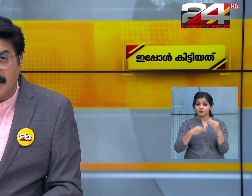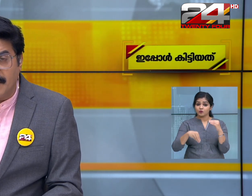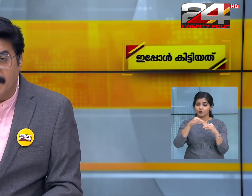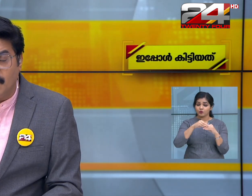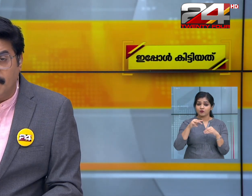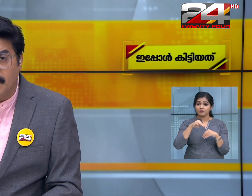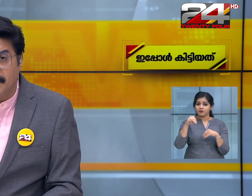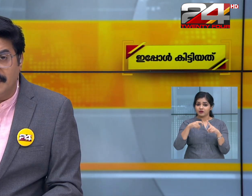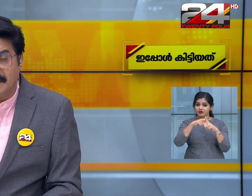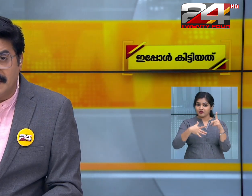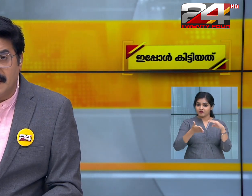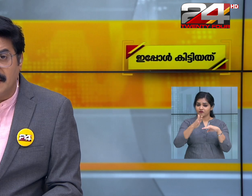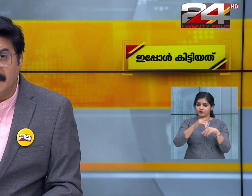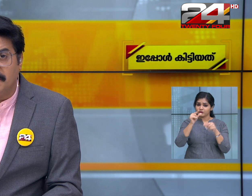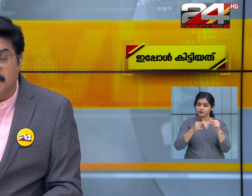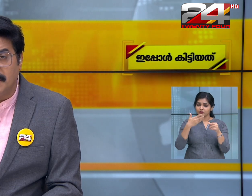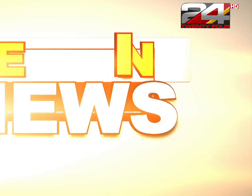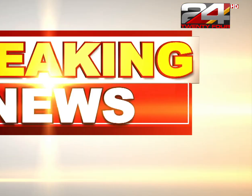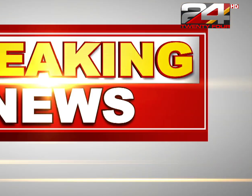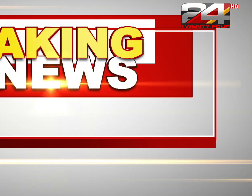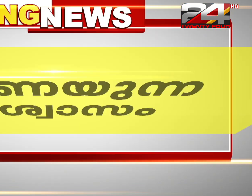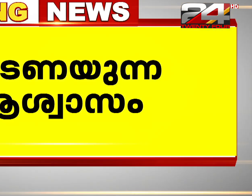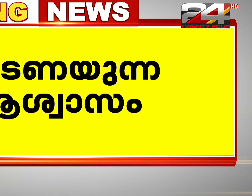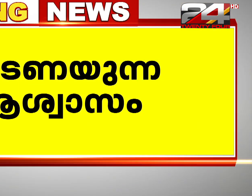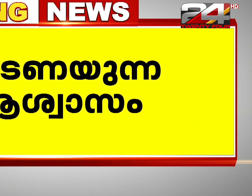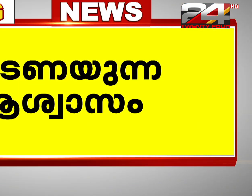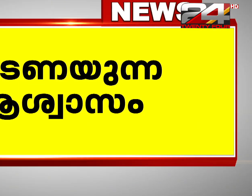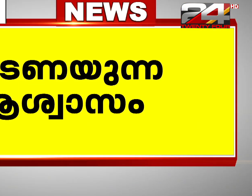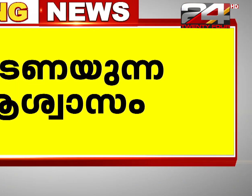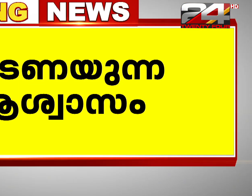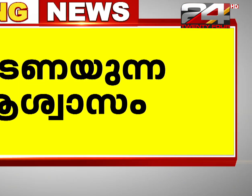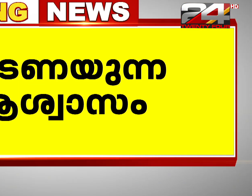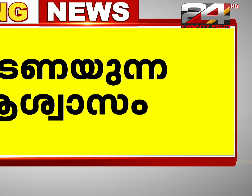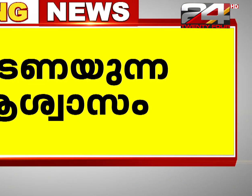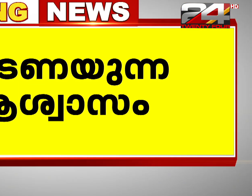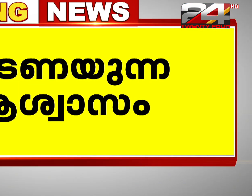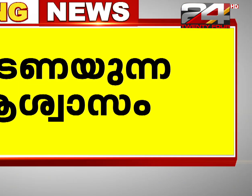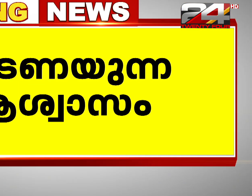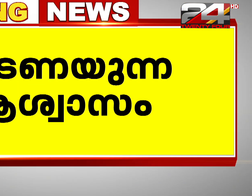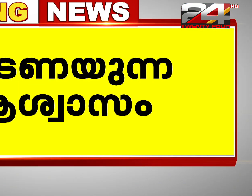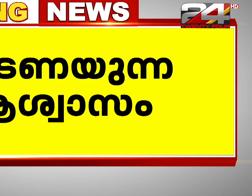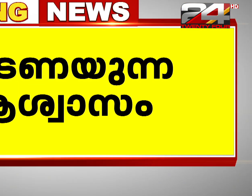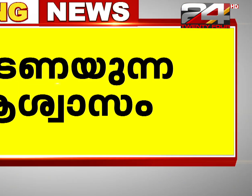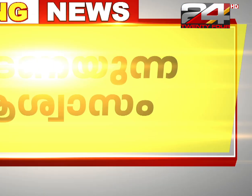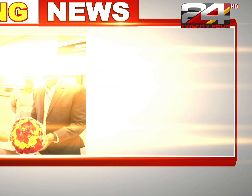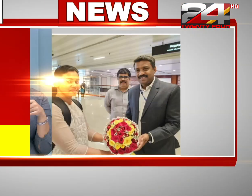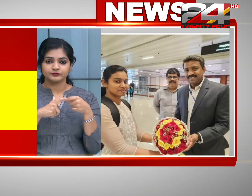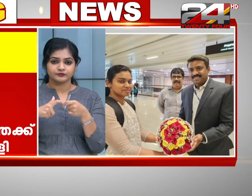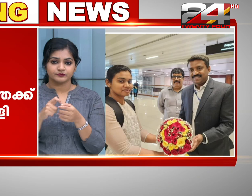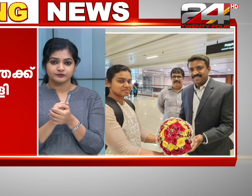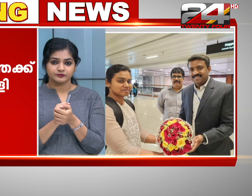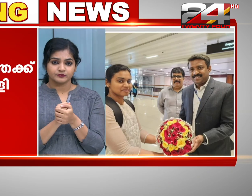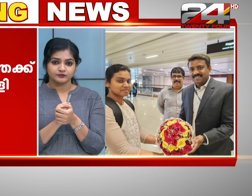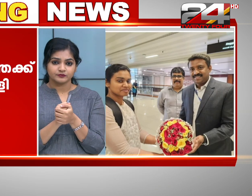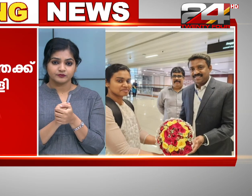അവിടെ അകപ്പെട്ടവരിൽ ഉൾപ്പെടുന്നുണ്ട്. ടെസ തിരിച്ചെത്താനിടയായ സാഹചര്യം എന്തൊക്കെയാണ്? വിവരങ്ങൾ എന്തൊക്കെയാണ്? ഗോപികൃഷ്ണൻ,